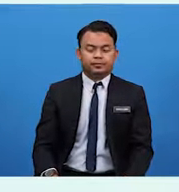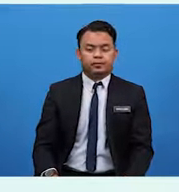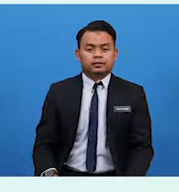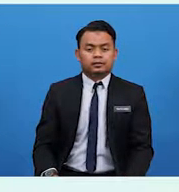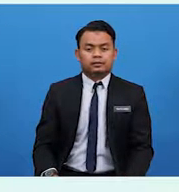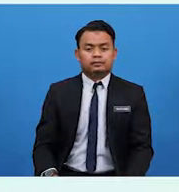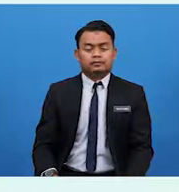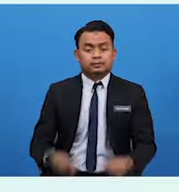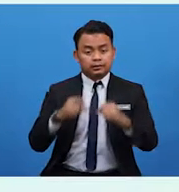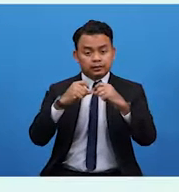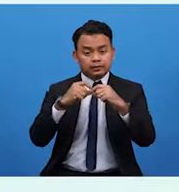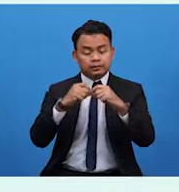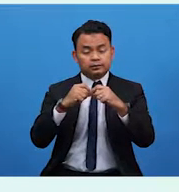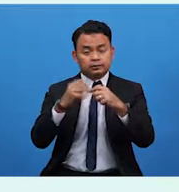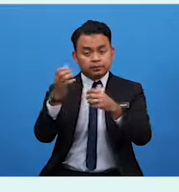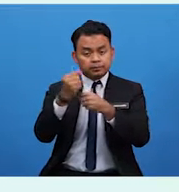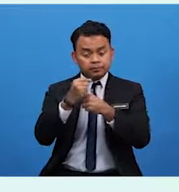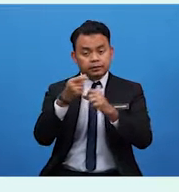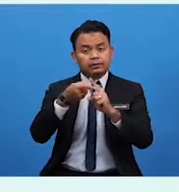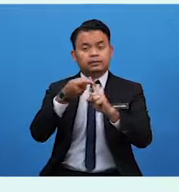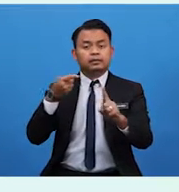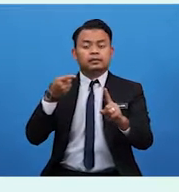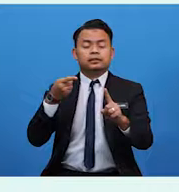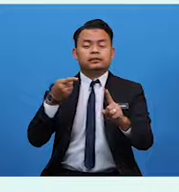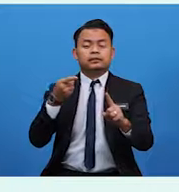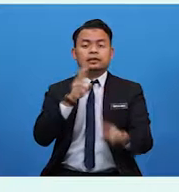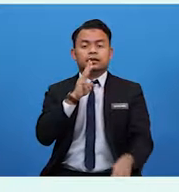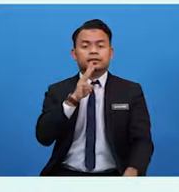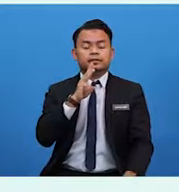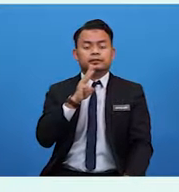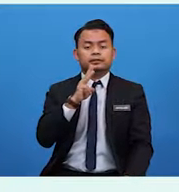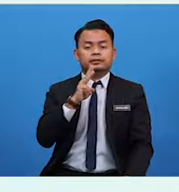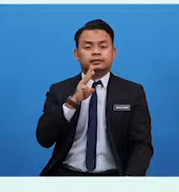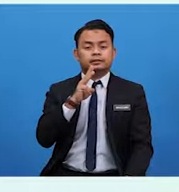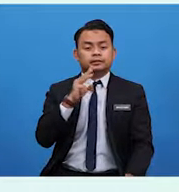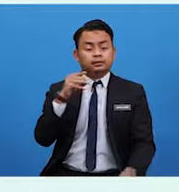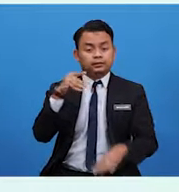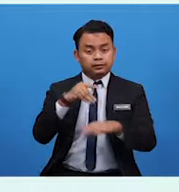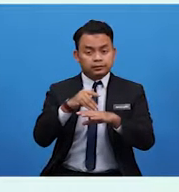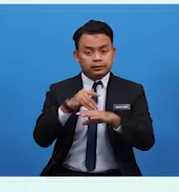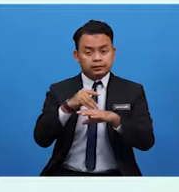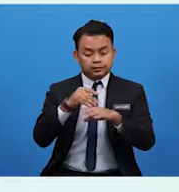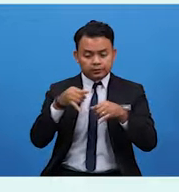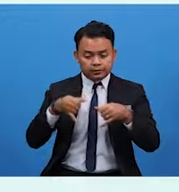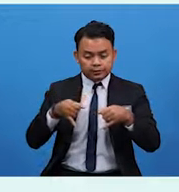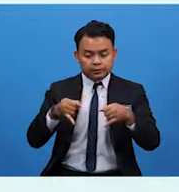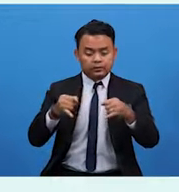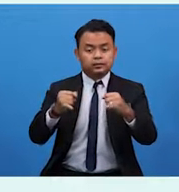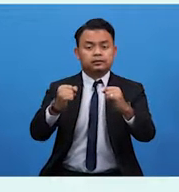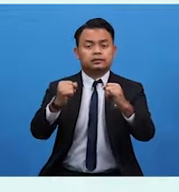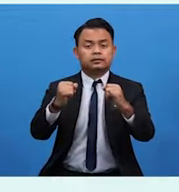Bekalan elektrik diperolehi dari sumber air yang ditakungkan di empangan dan dialirkan melalui